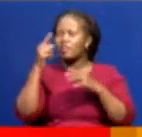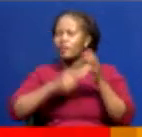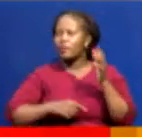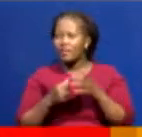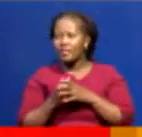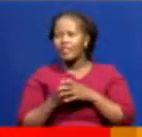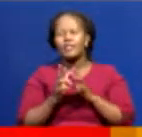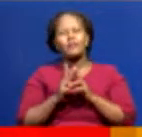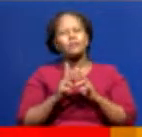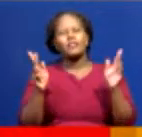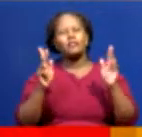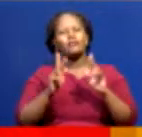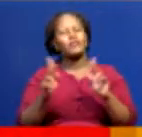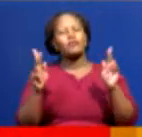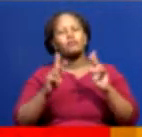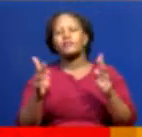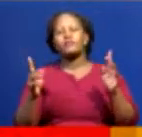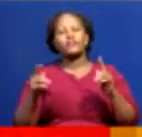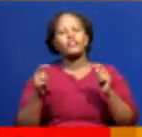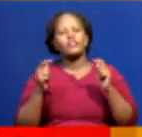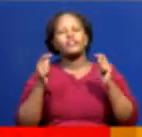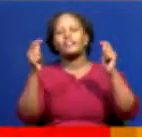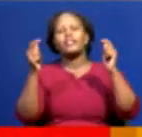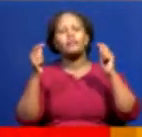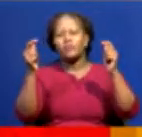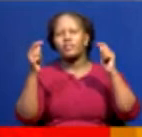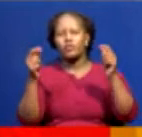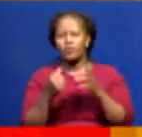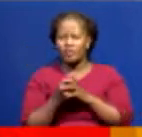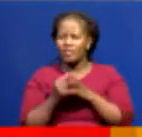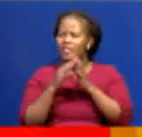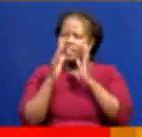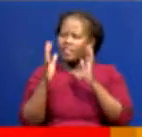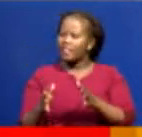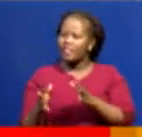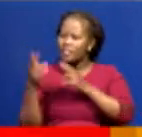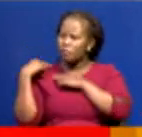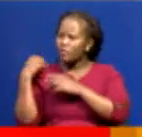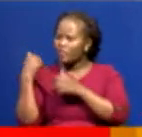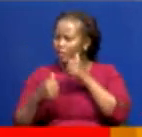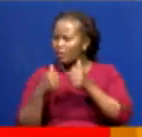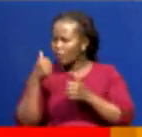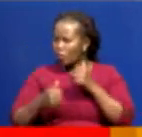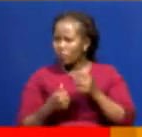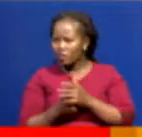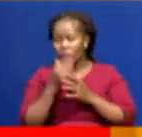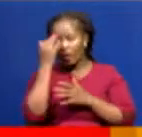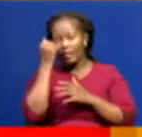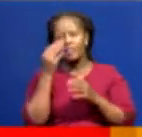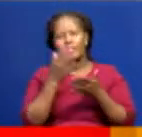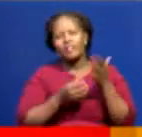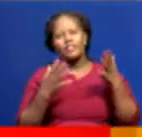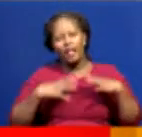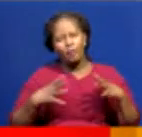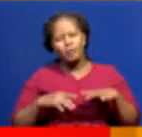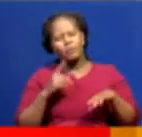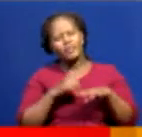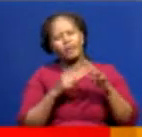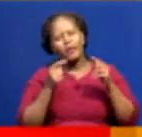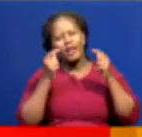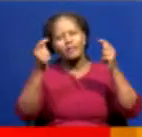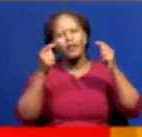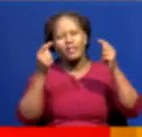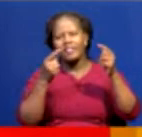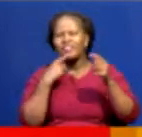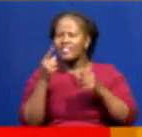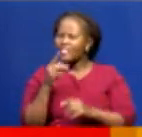yenye amani, peaceful demonstrations, jukumu lao ni lipi? Manake pia wananchi unapowasikiza baadhi wanaandamana, wanasema ya kwamba